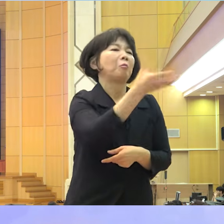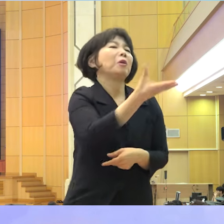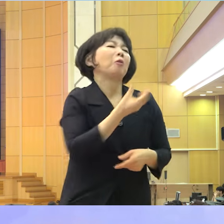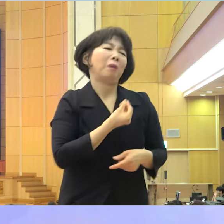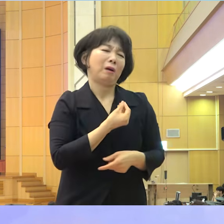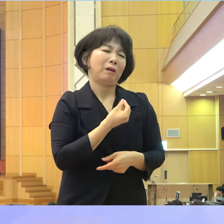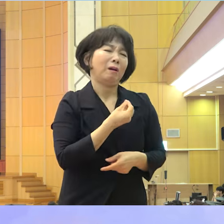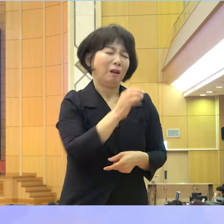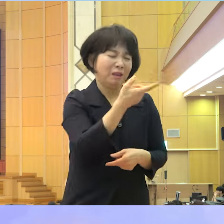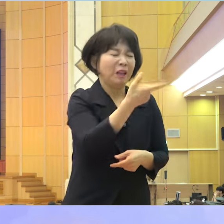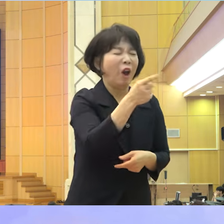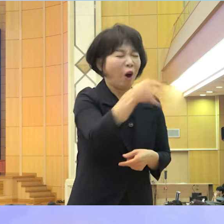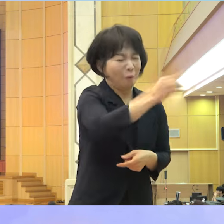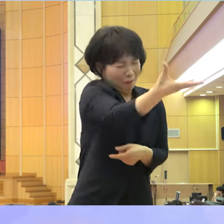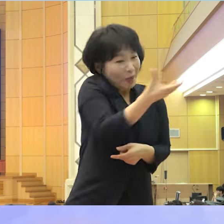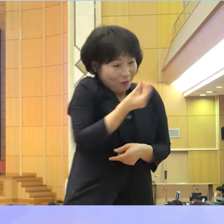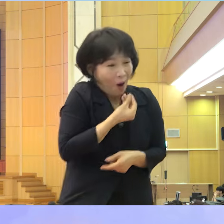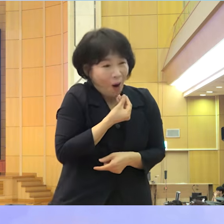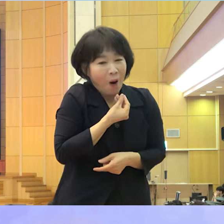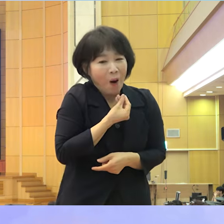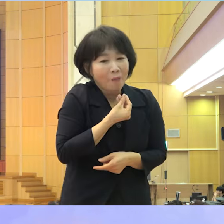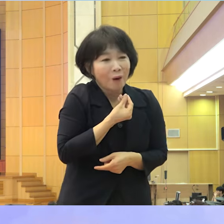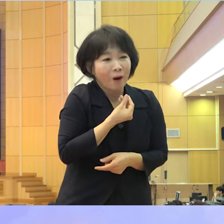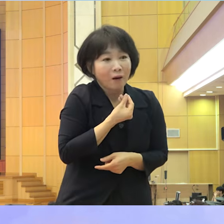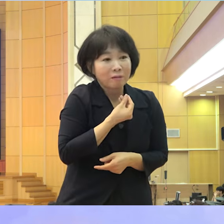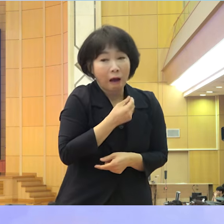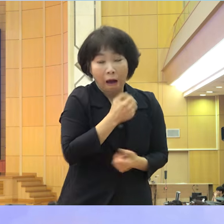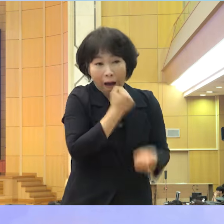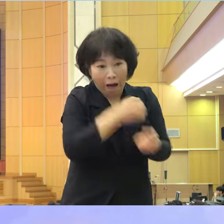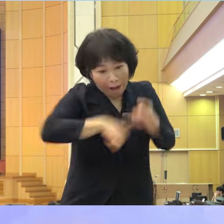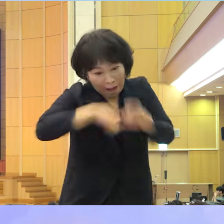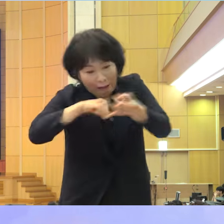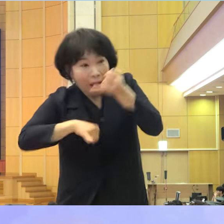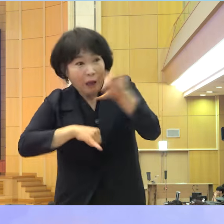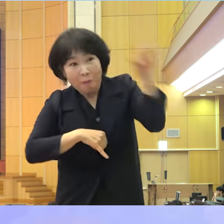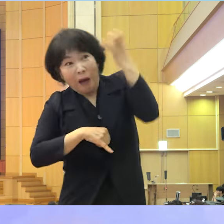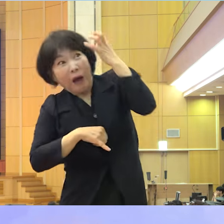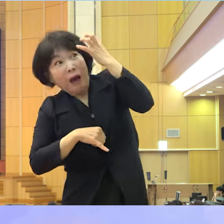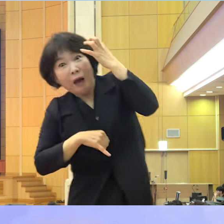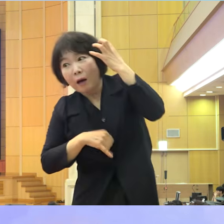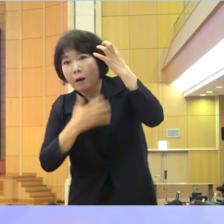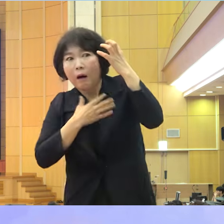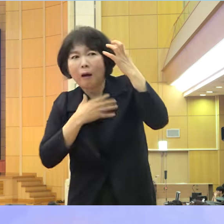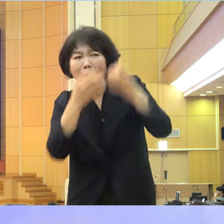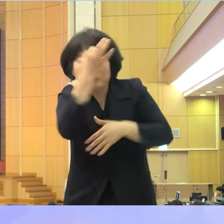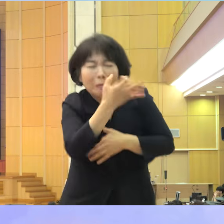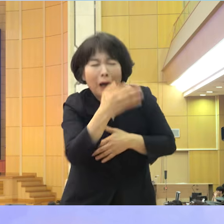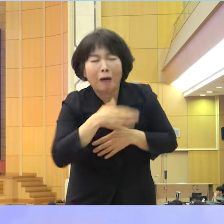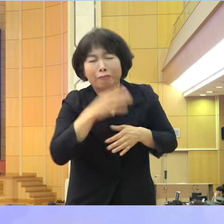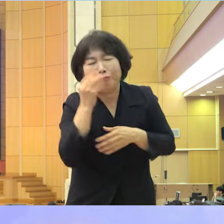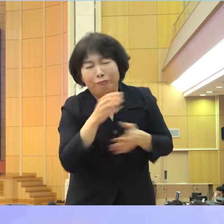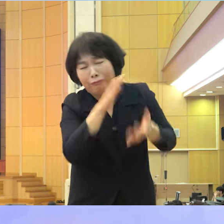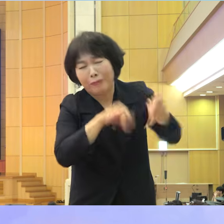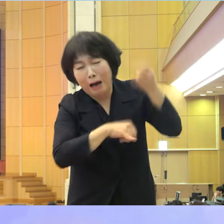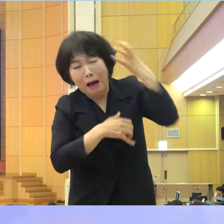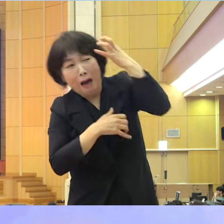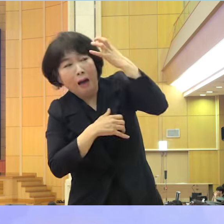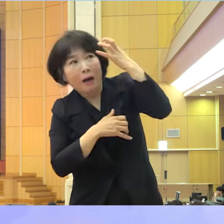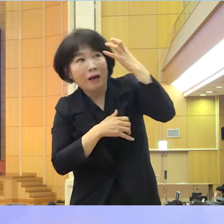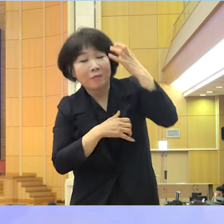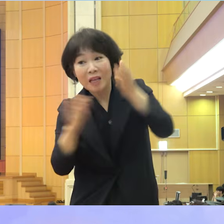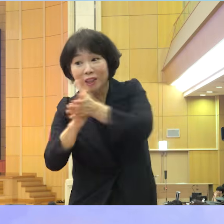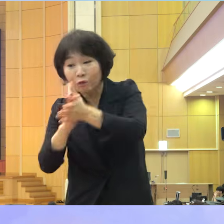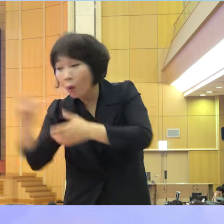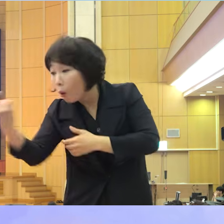혼자 가서 은행에 가서 내 빚을 대신 갚아줬다. 그러면 나는 내 빚을 대신 갚아준 거니까 나의